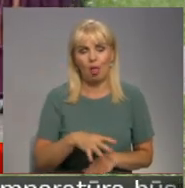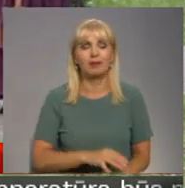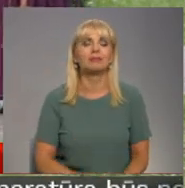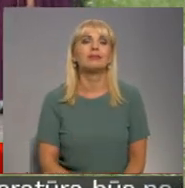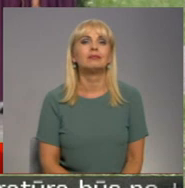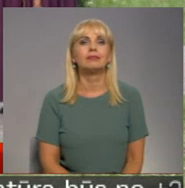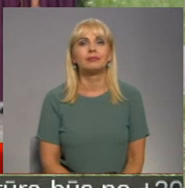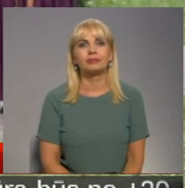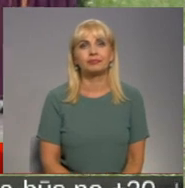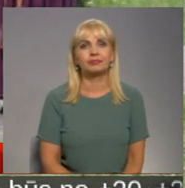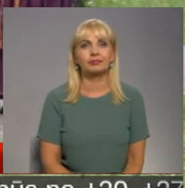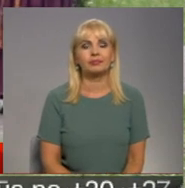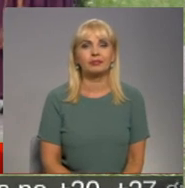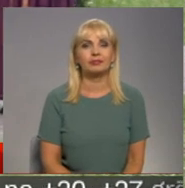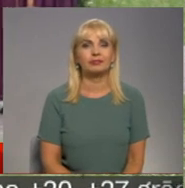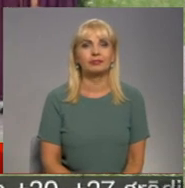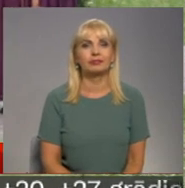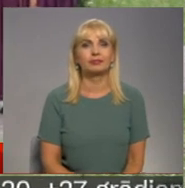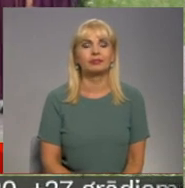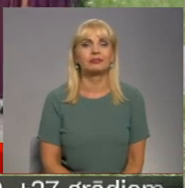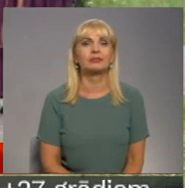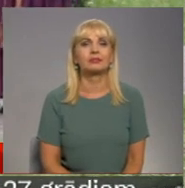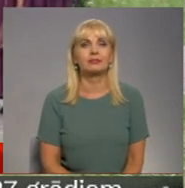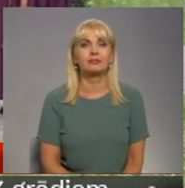Lai mana pādite netapināja,